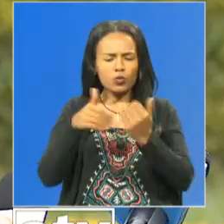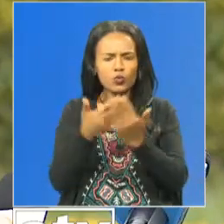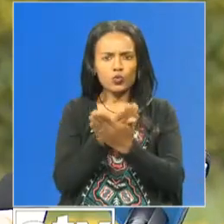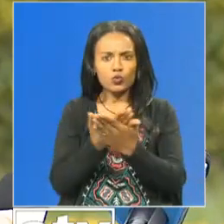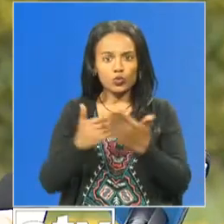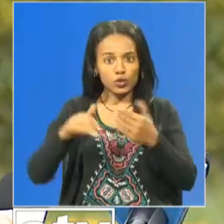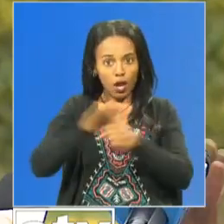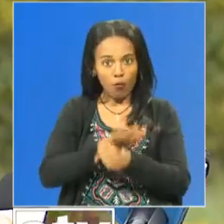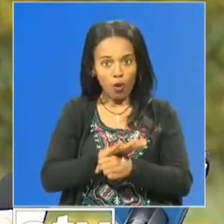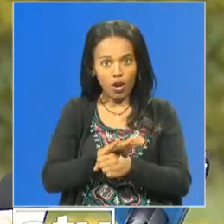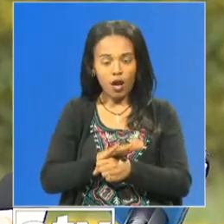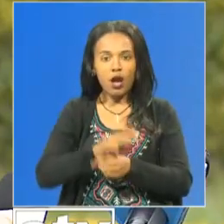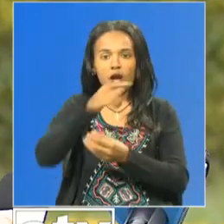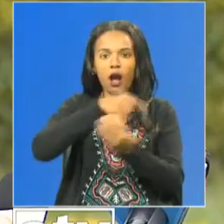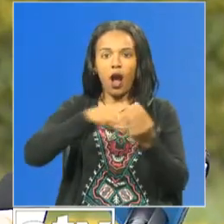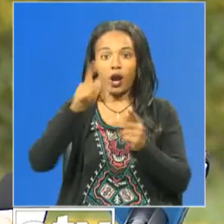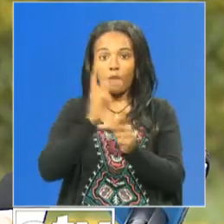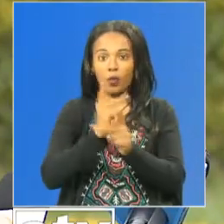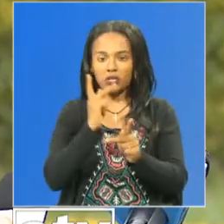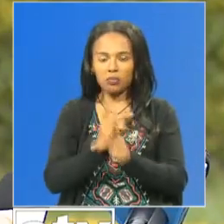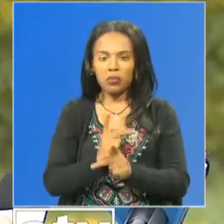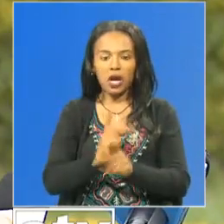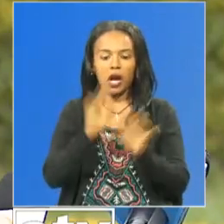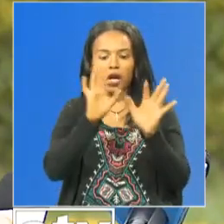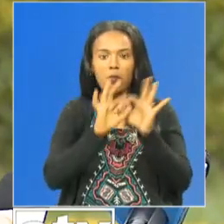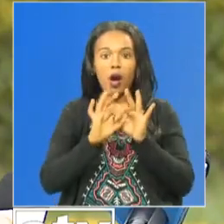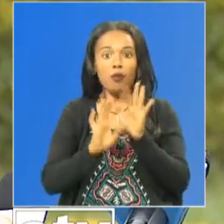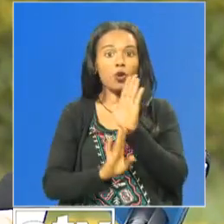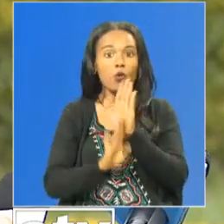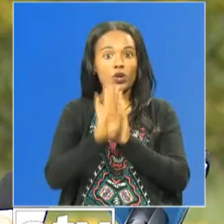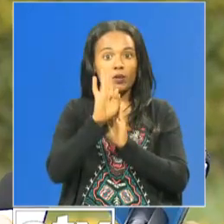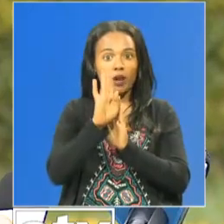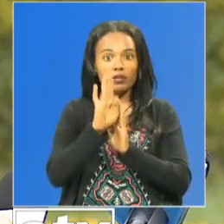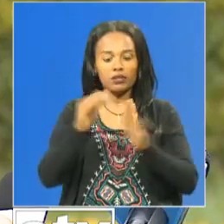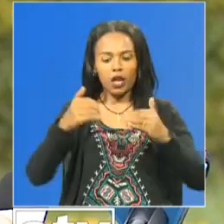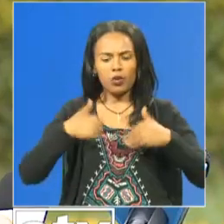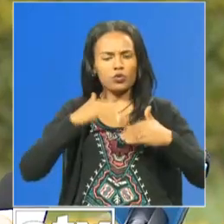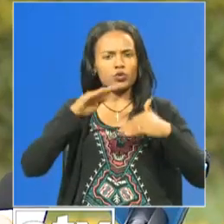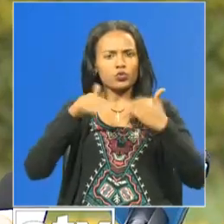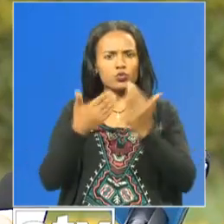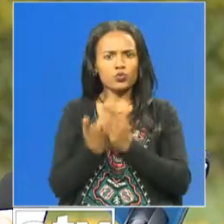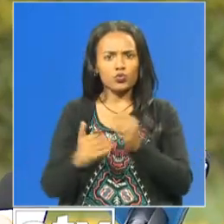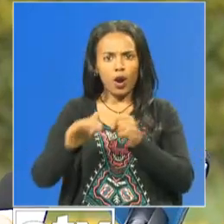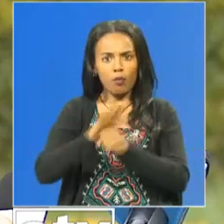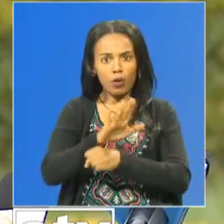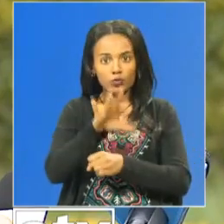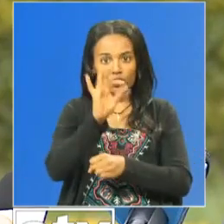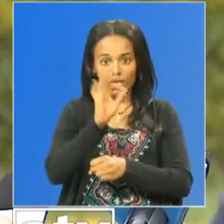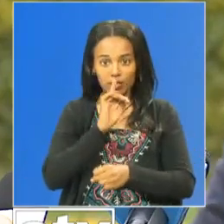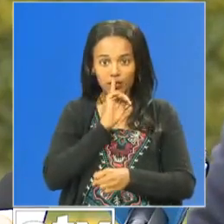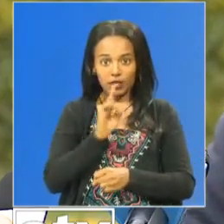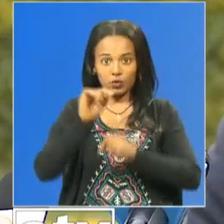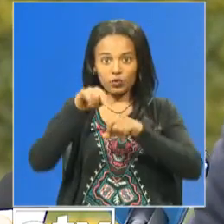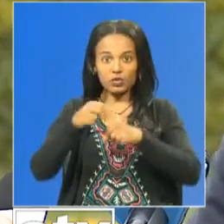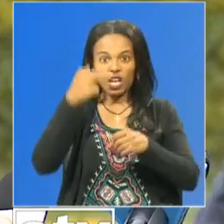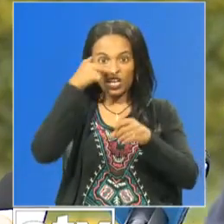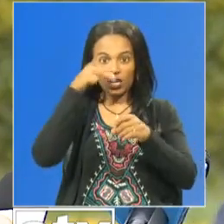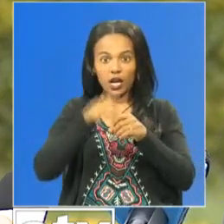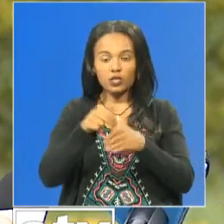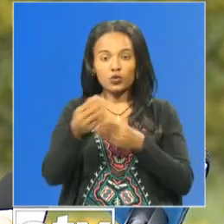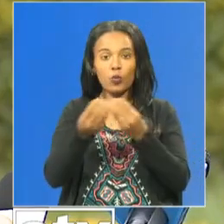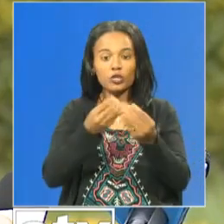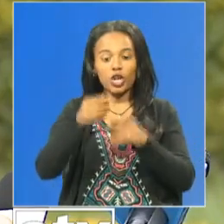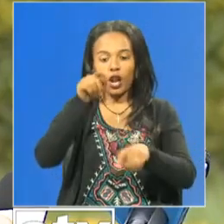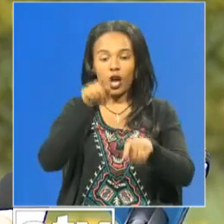ስላሟላ ከአካባቢ ጥበቃም አንጻር ከማህበራዊ ልማትም አንጻር ያሉንን ሁሉ አሟልቶ ስለተገኘ ነው ዛሬ የጋዝ ኮመርሻላይዜሽን